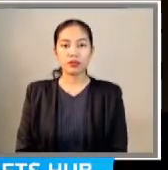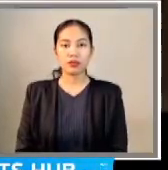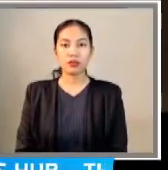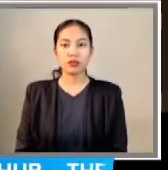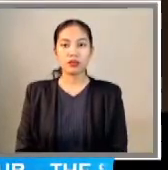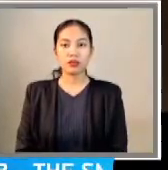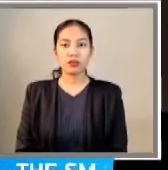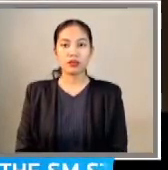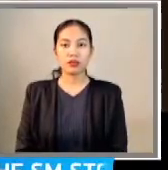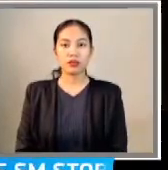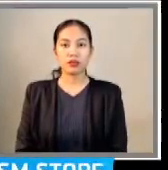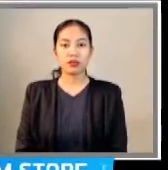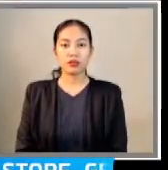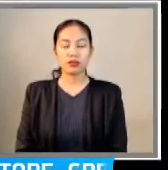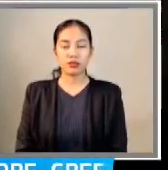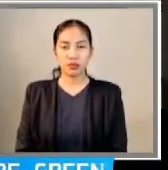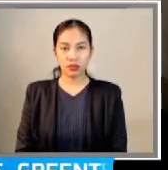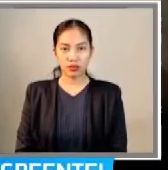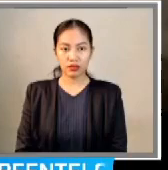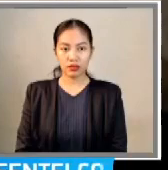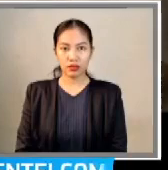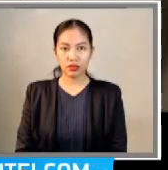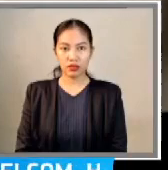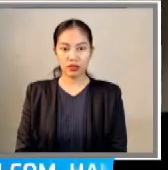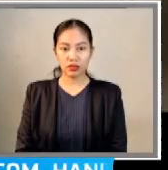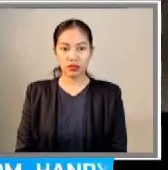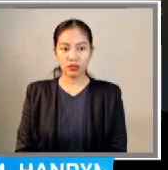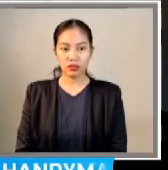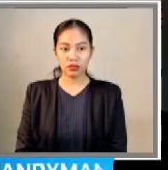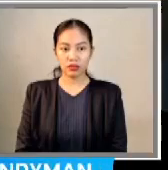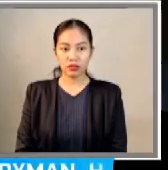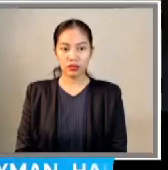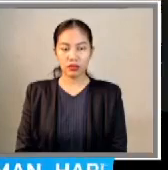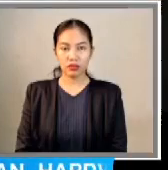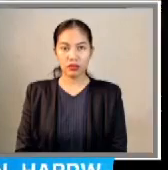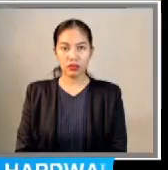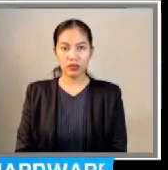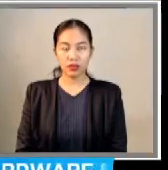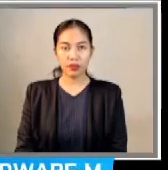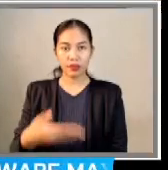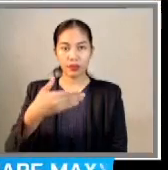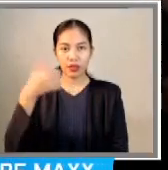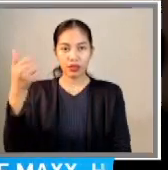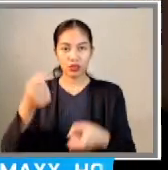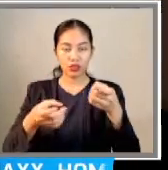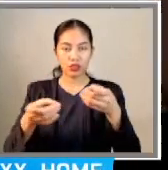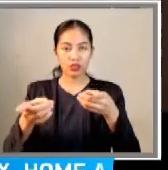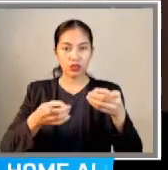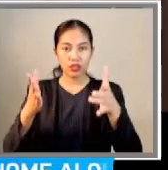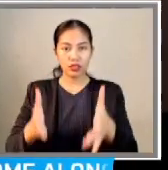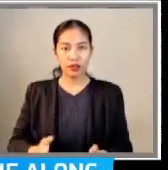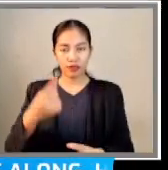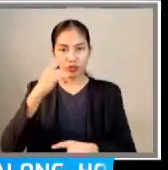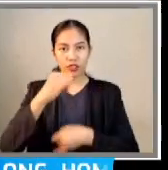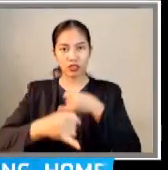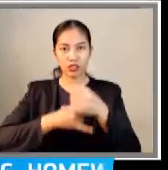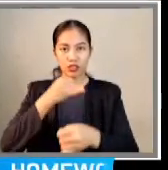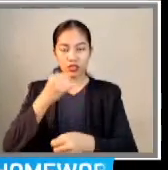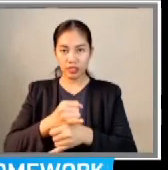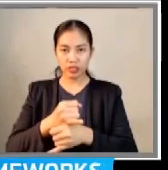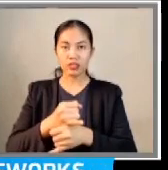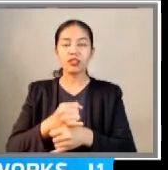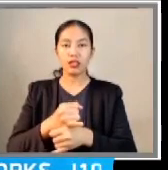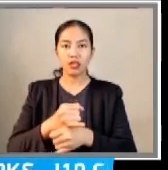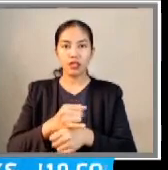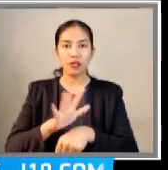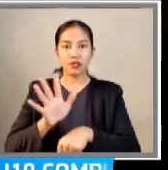Dito sa bagong mundo mo. Best director si Adolf Alex Jr. sa International Manhattan Film Festival sa US para ito